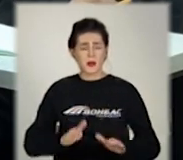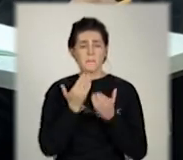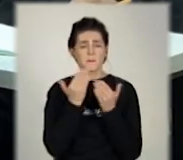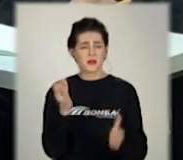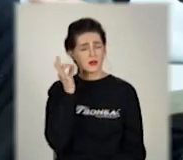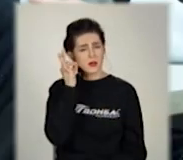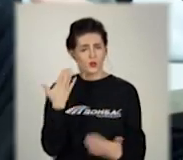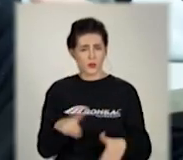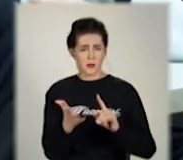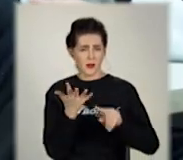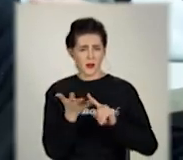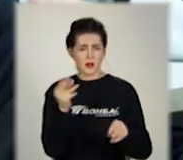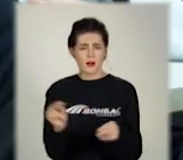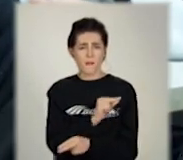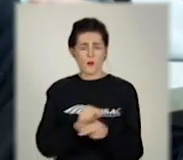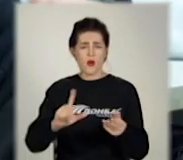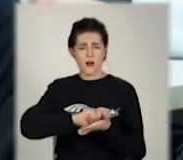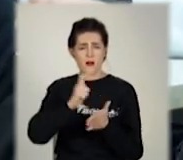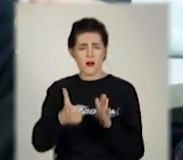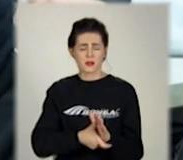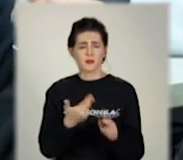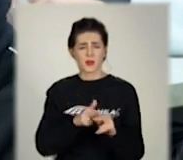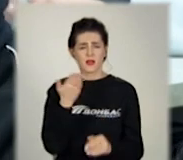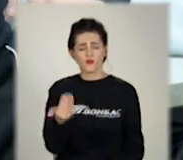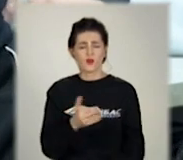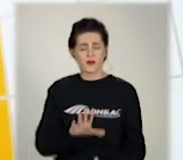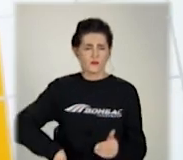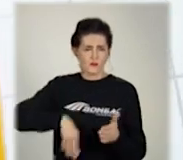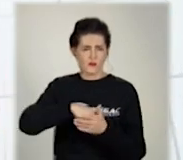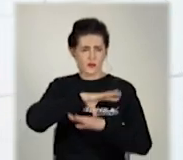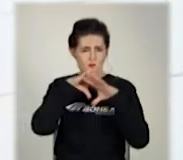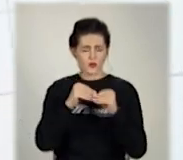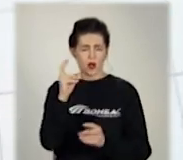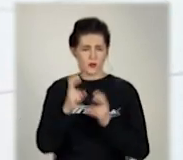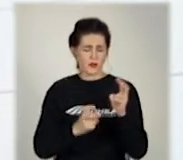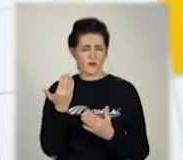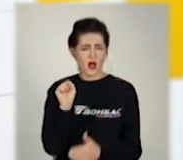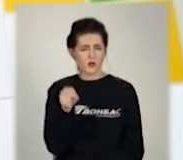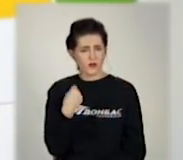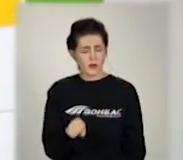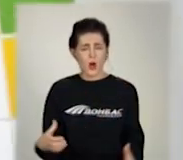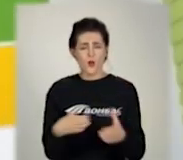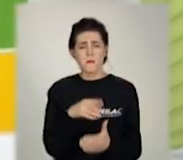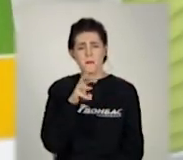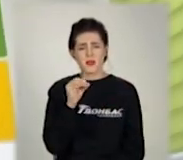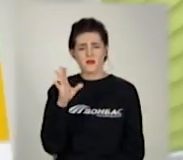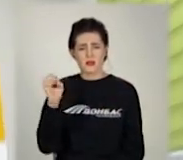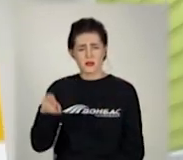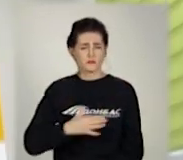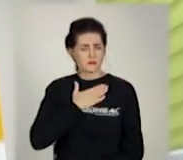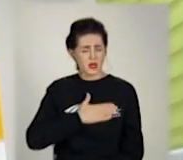роки це вже п'ятий відремонтований клас завдяки фінансовій підтримці комбінату «Азовсталь». Група «Мединвест» бере активну участь у